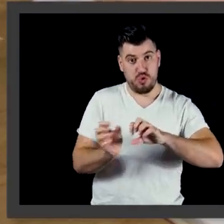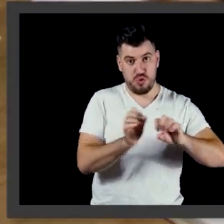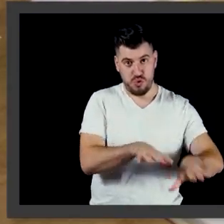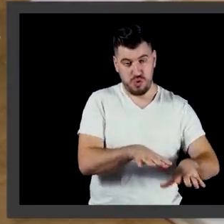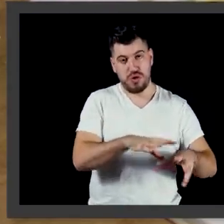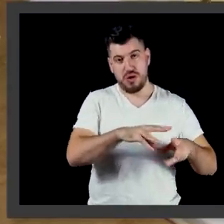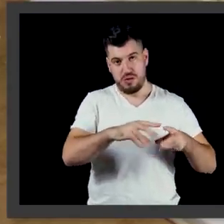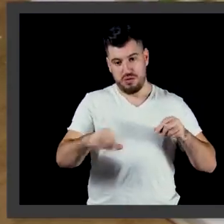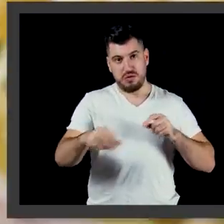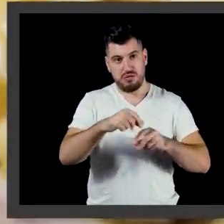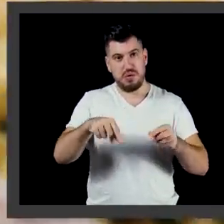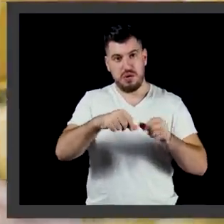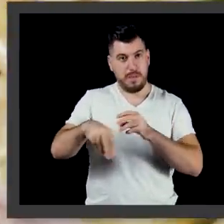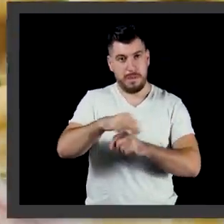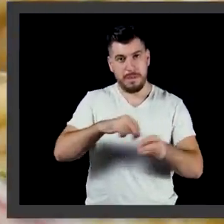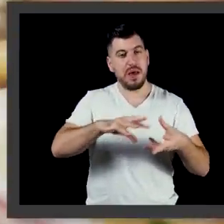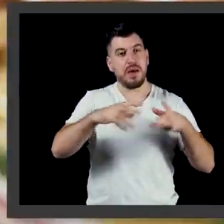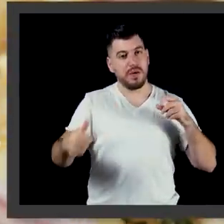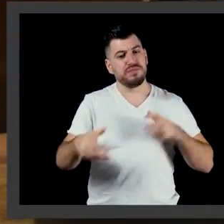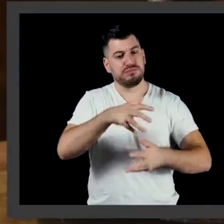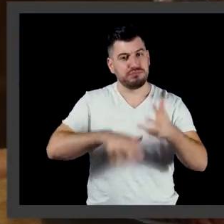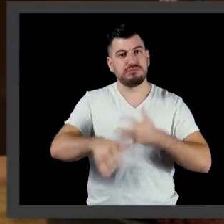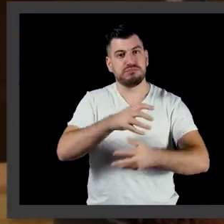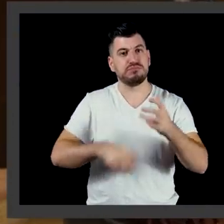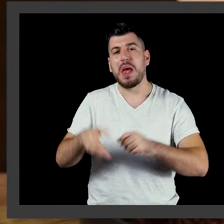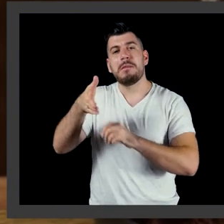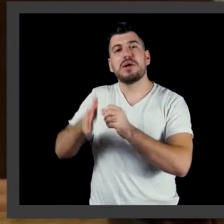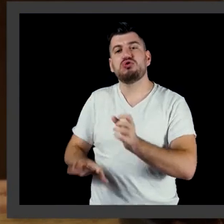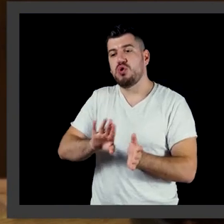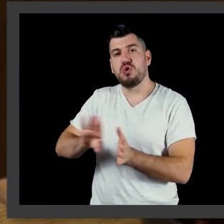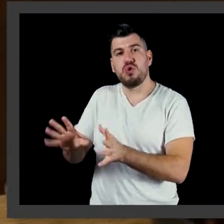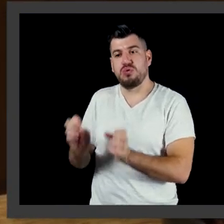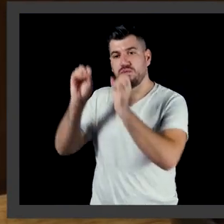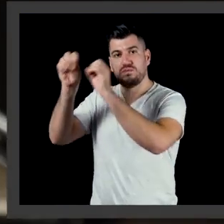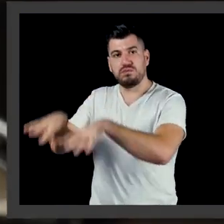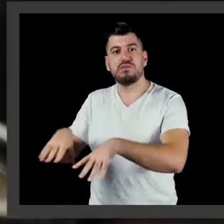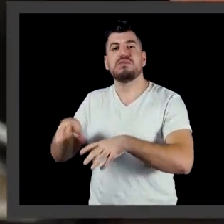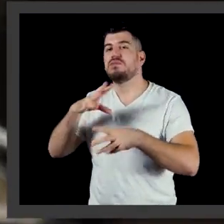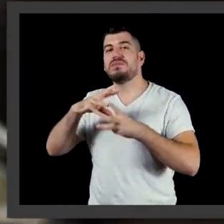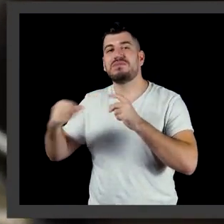και ανακατεύουμε καλά και τον άλλο μισό το ρίχνουμε στον κιμά.